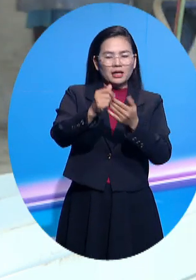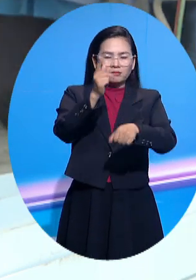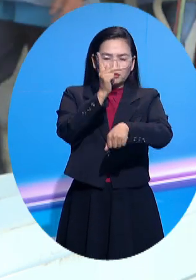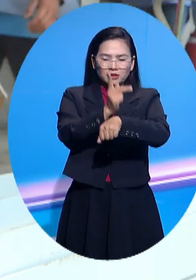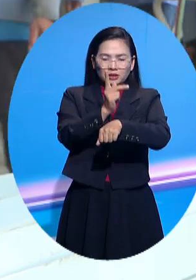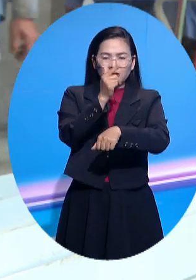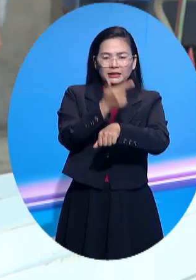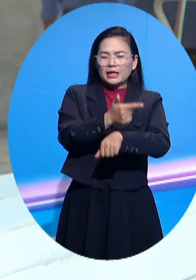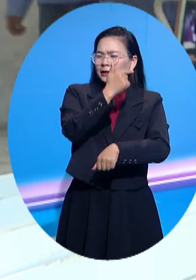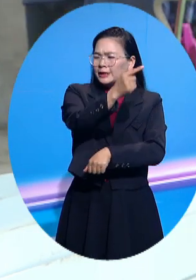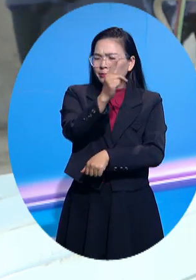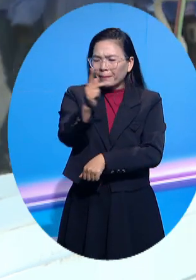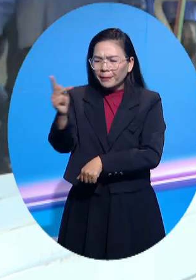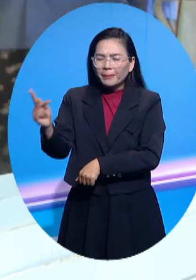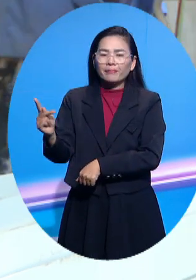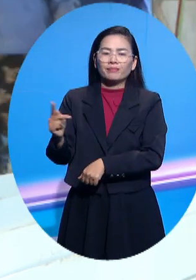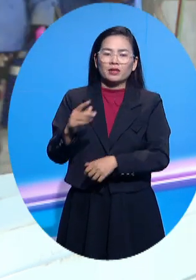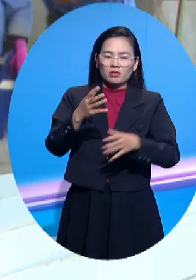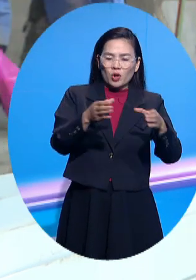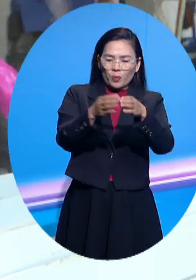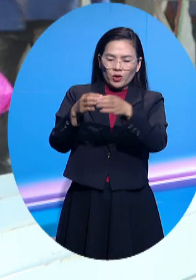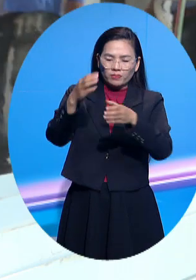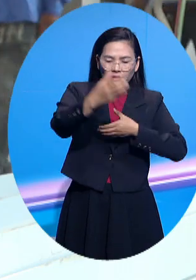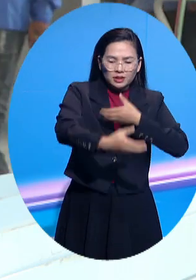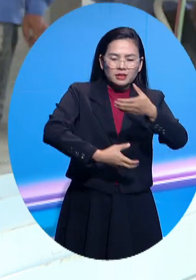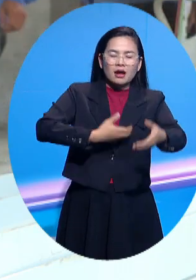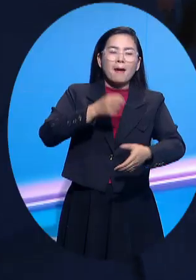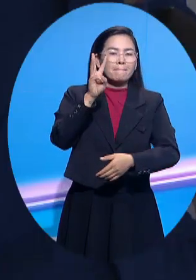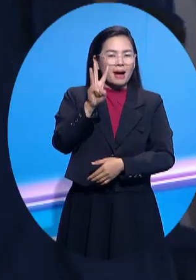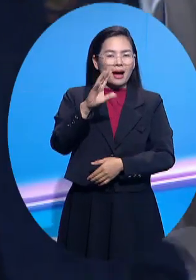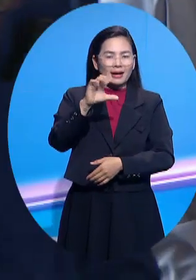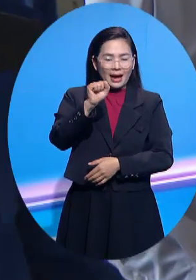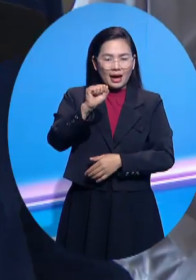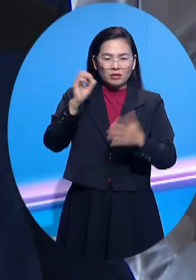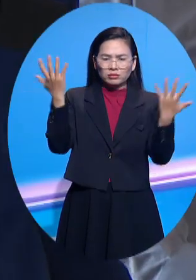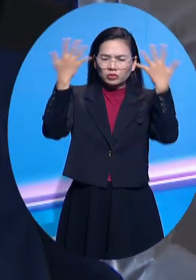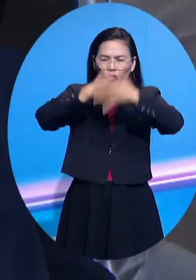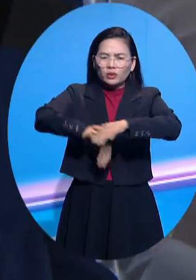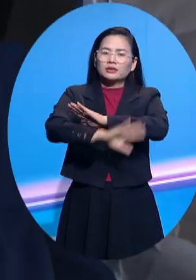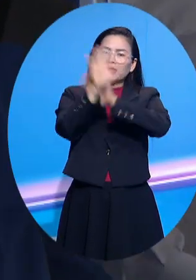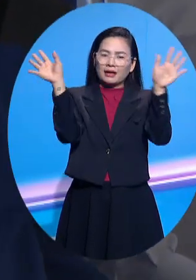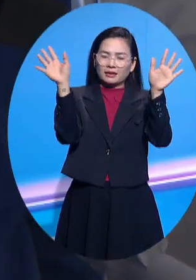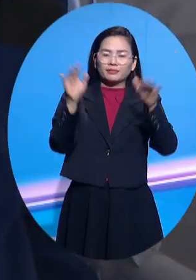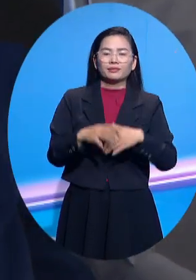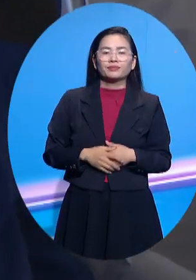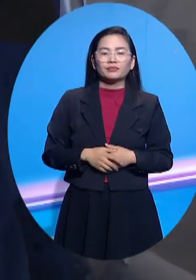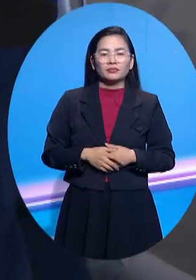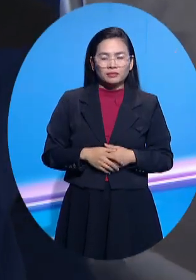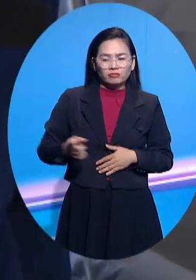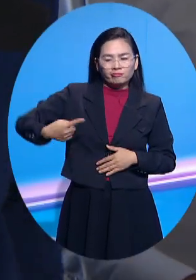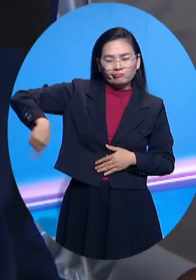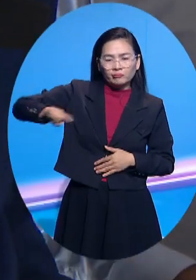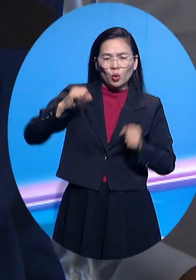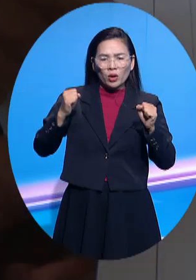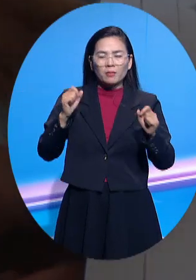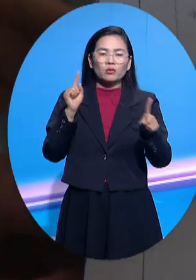tiến độ thì anh em cùng nhau làm theo 3k chi nhau làm 3k ngày và đêm việc đẩy nhanh quá trình xây dựng các công trình trên không chỉ đảm bảo